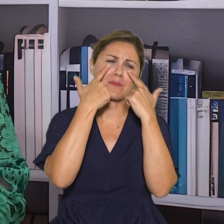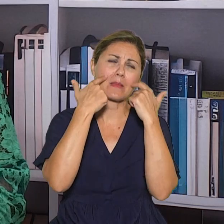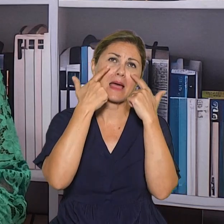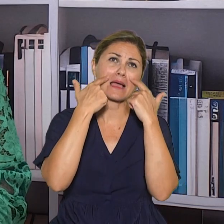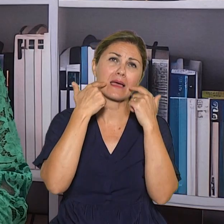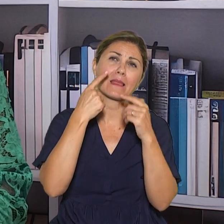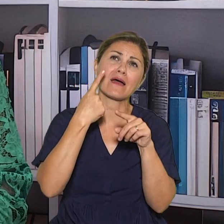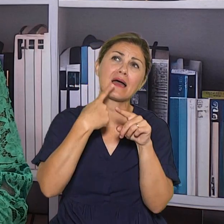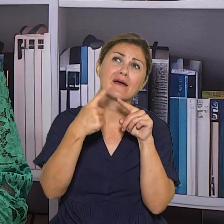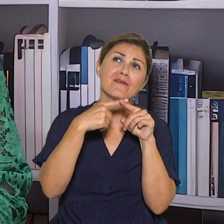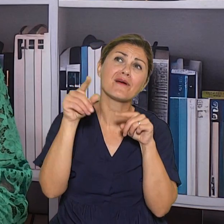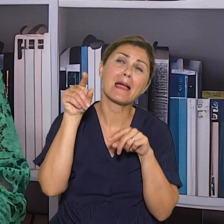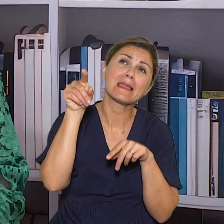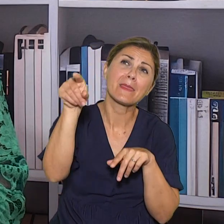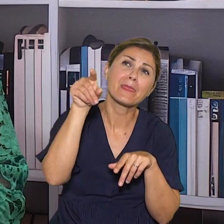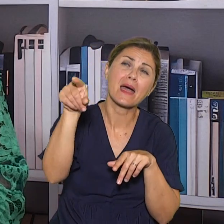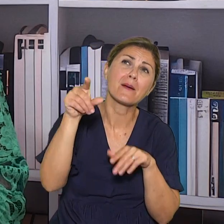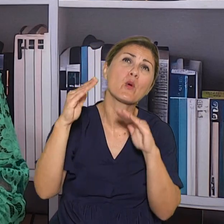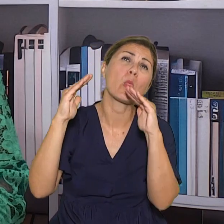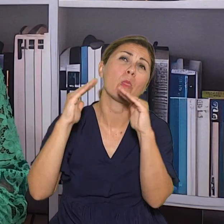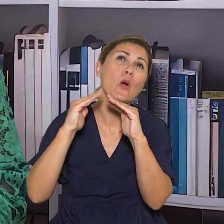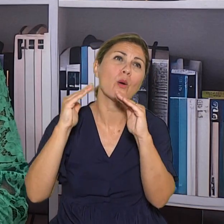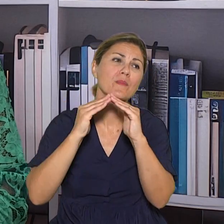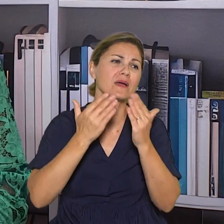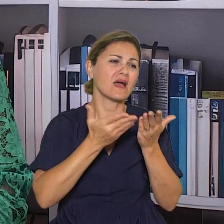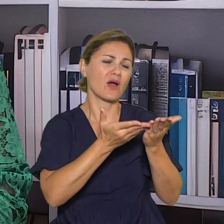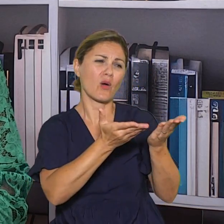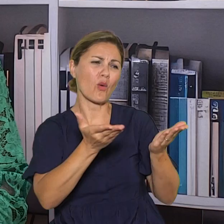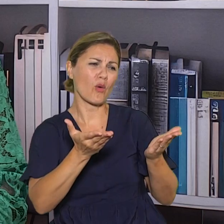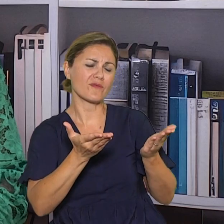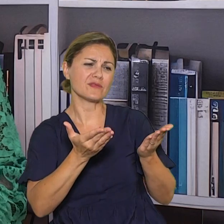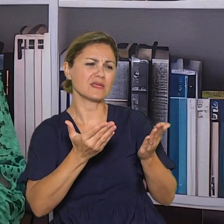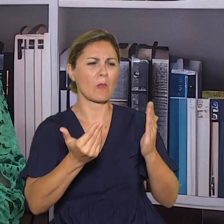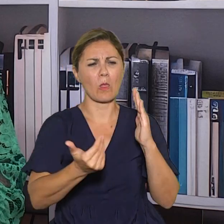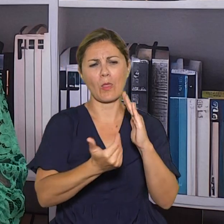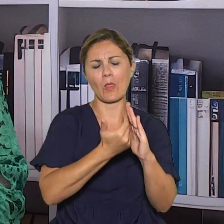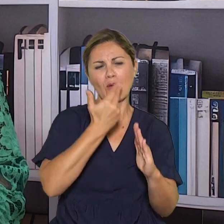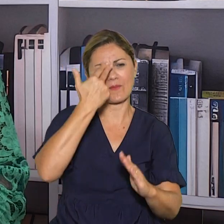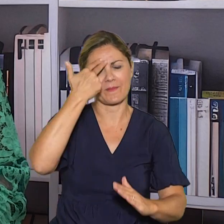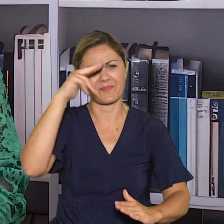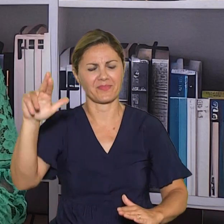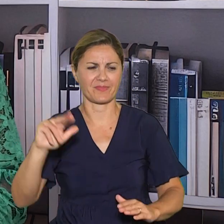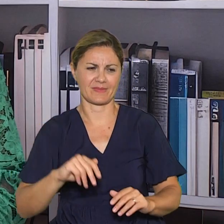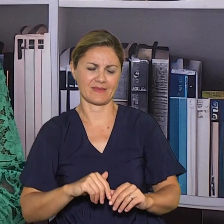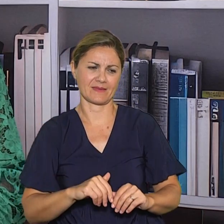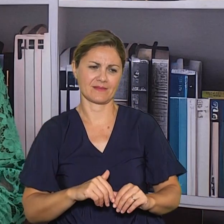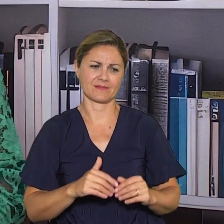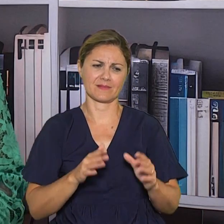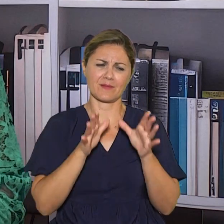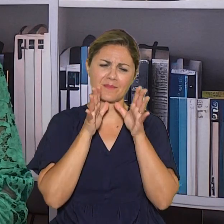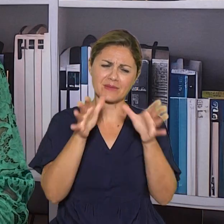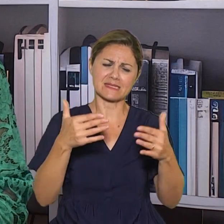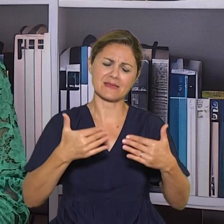znala, ispod masline i smokve sidila bi sama, jer bo u mome mistu u to nesritno vrijeme nikor nije volija